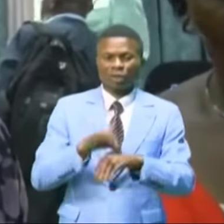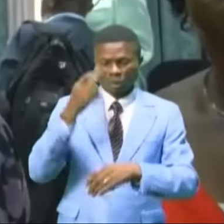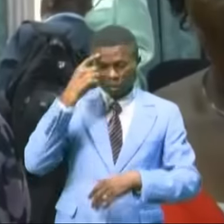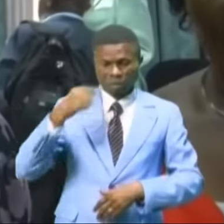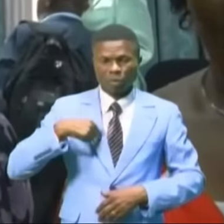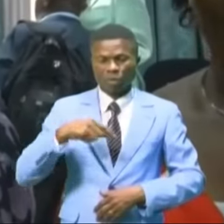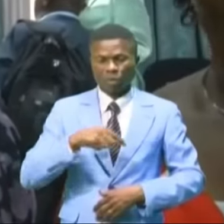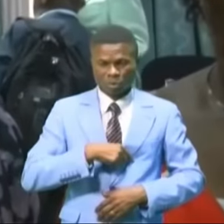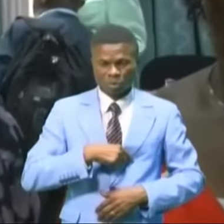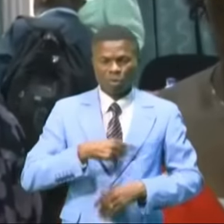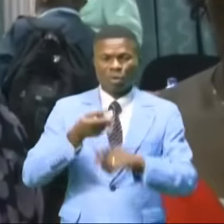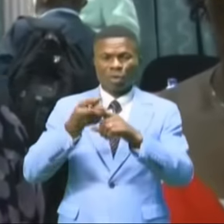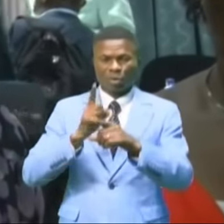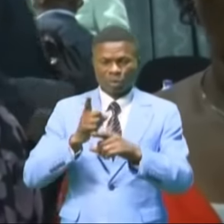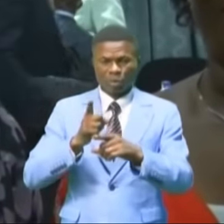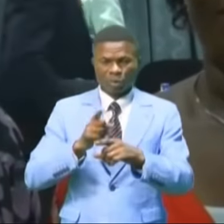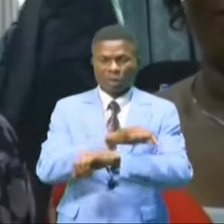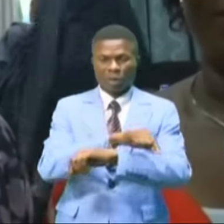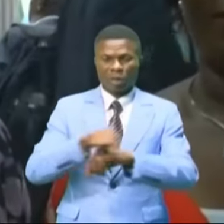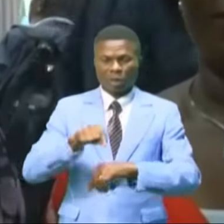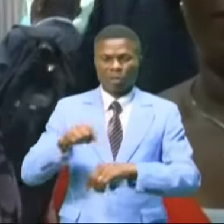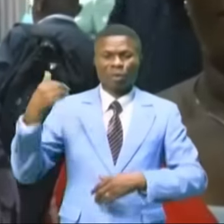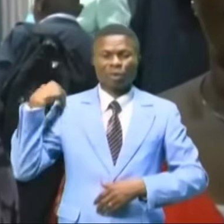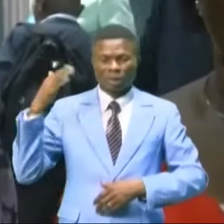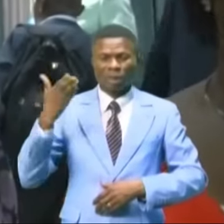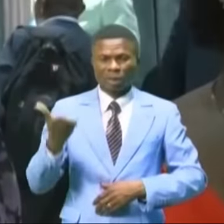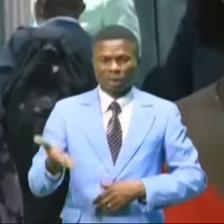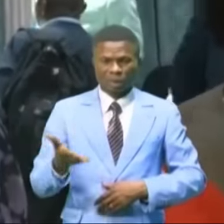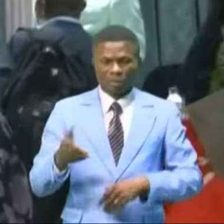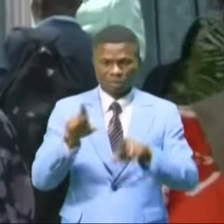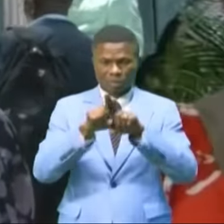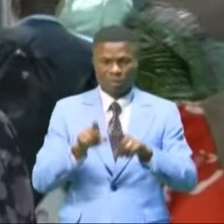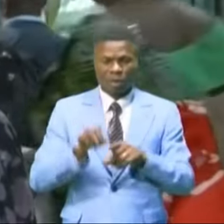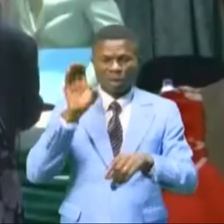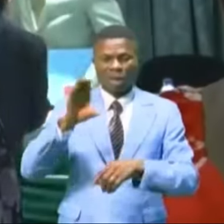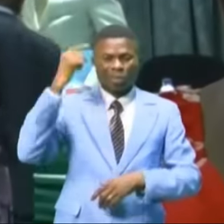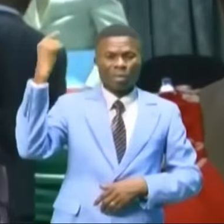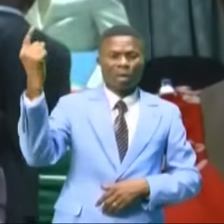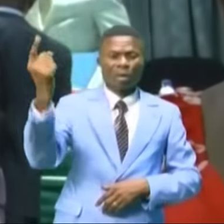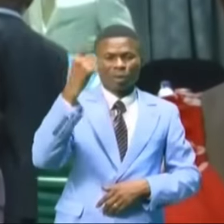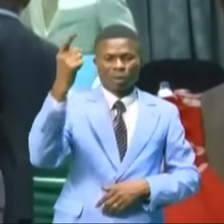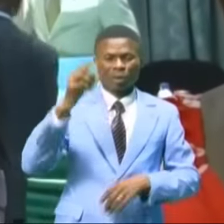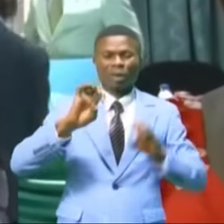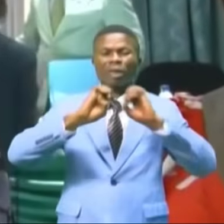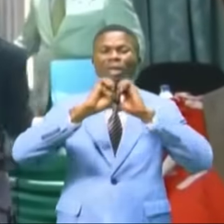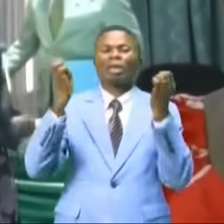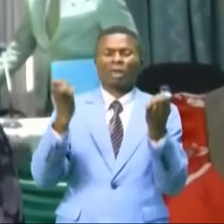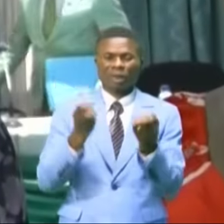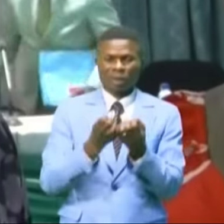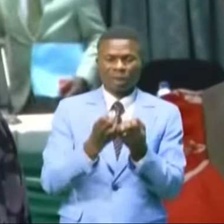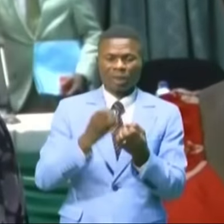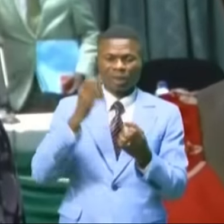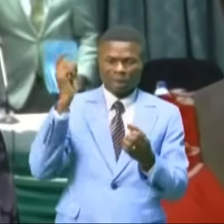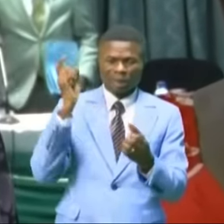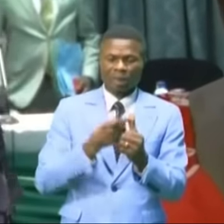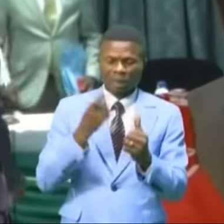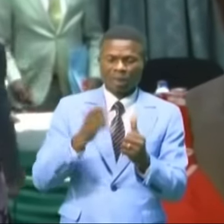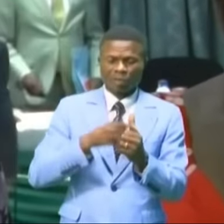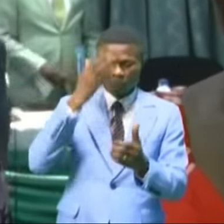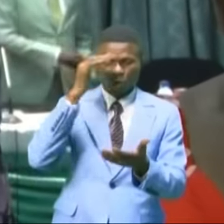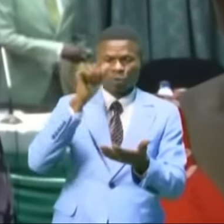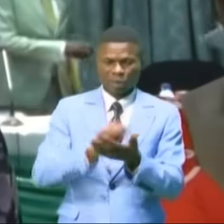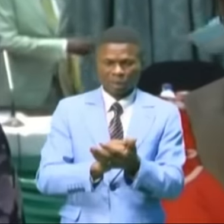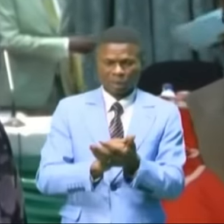nous offerte par les institutions de Bretton Woods ainsi que la Banque mondiale. Les entreprises devraient s'en saisir pour